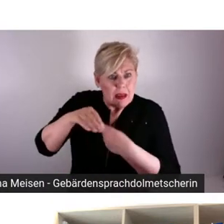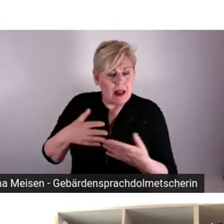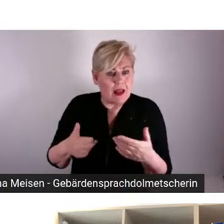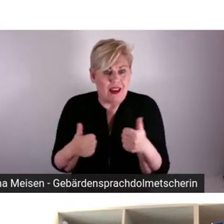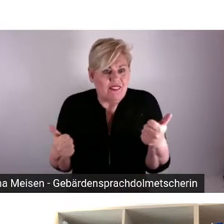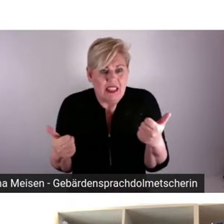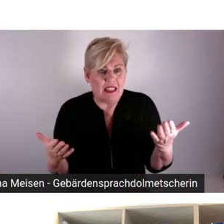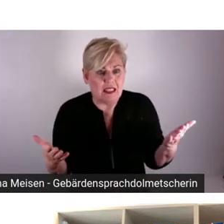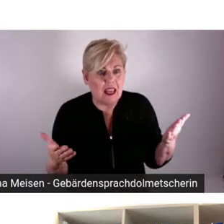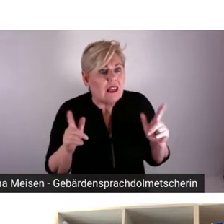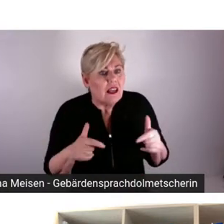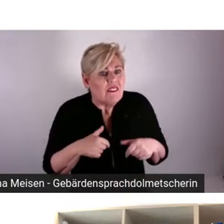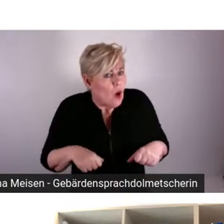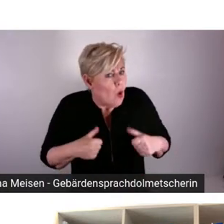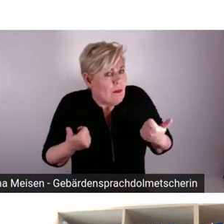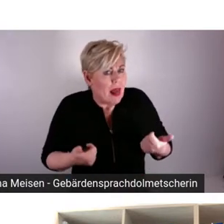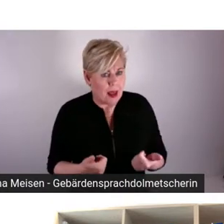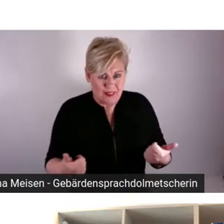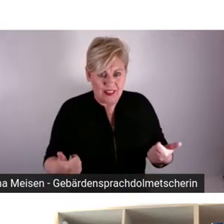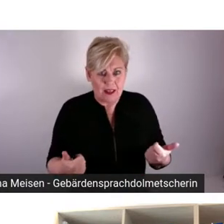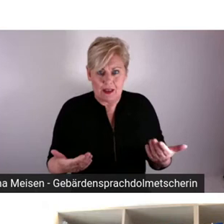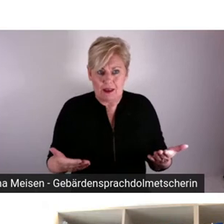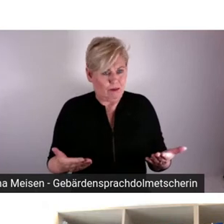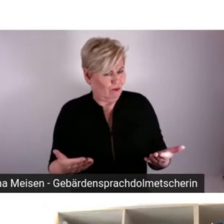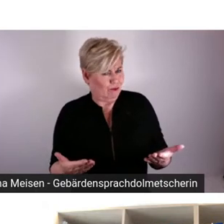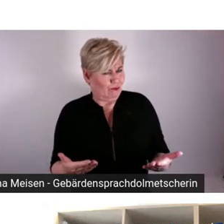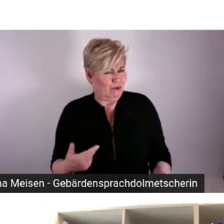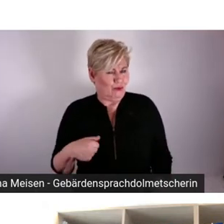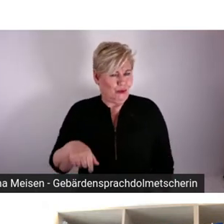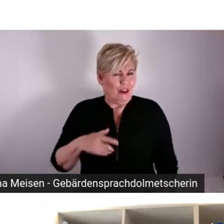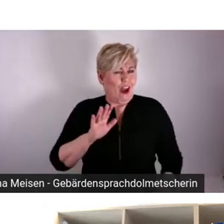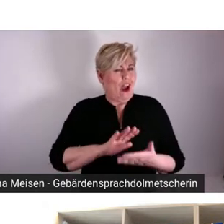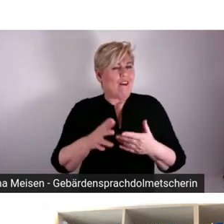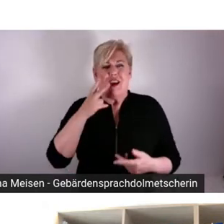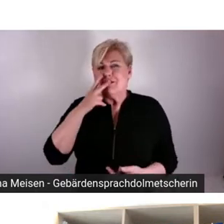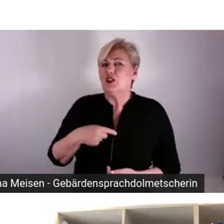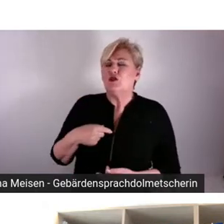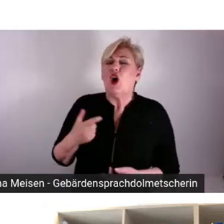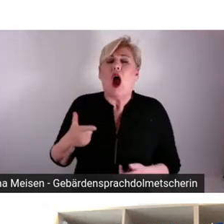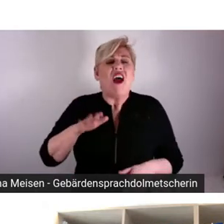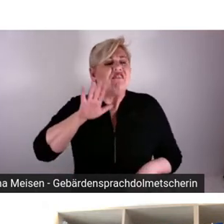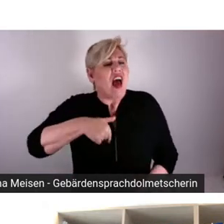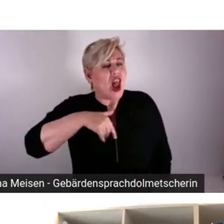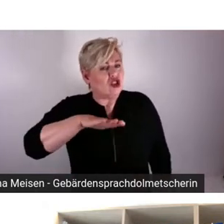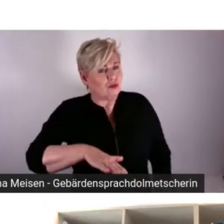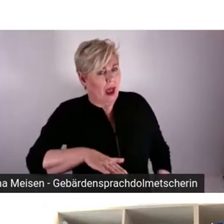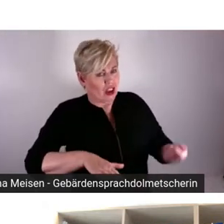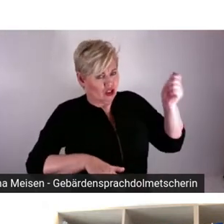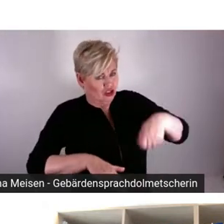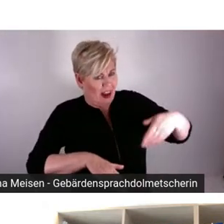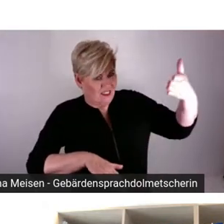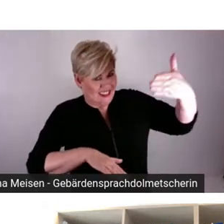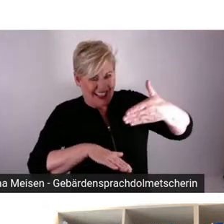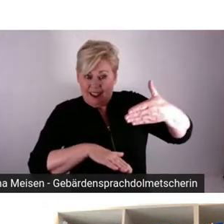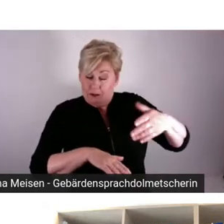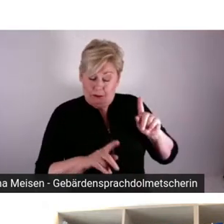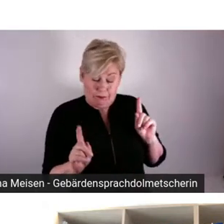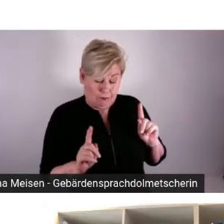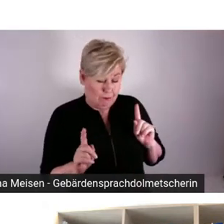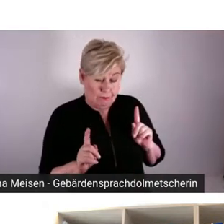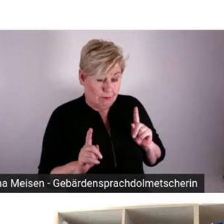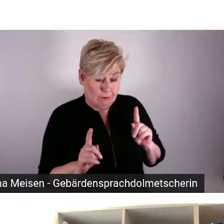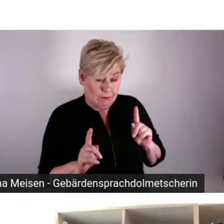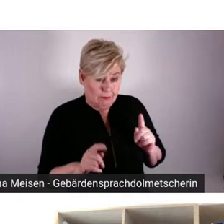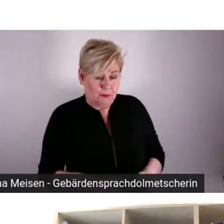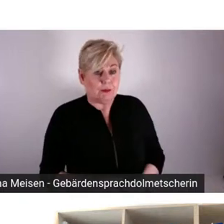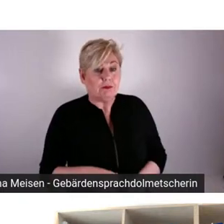sie überhaupt existieren. Also das ist, da soll man nicht so tun, als wäre das wie ein Strafzettel fürs Falschparken, wo man mal sanktioniert wird für eine falsche Handlung, sondern